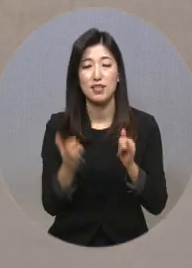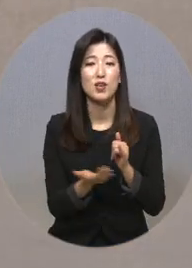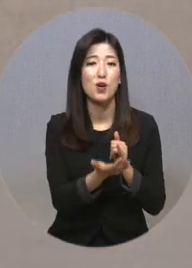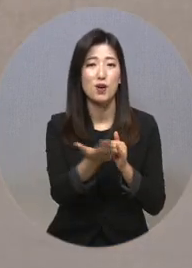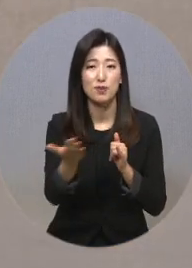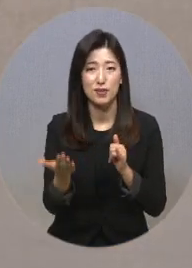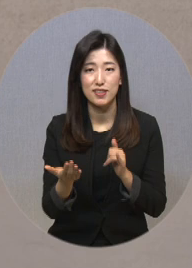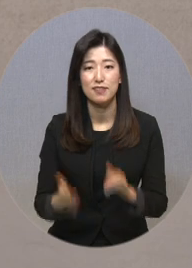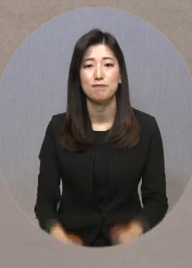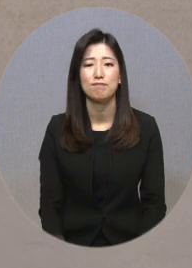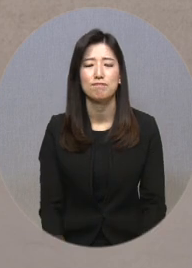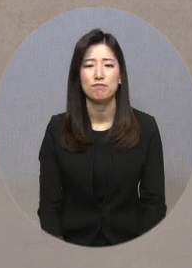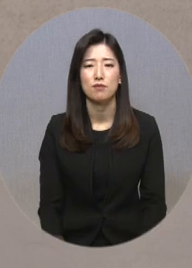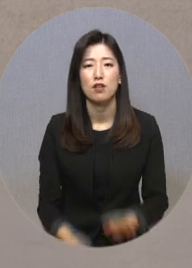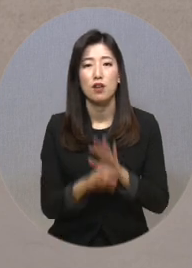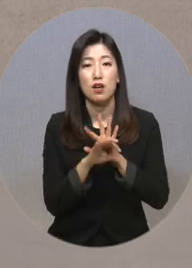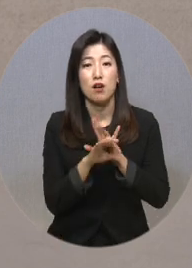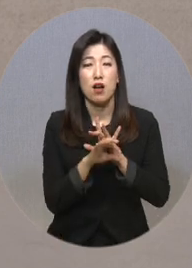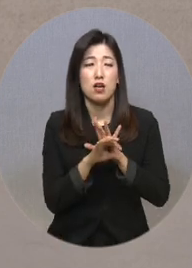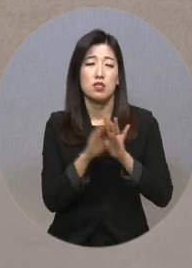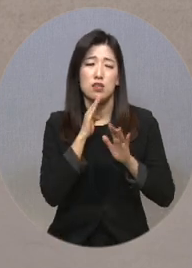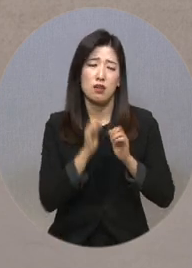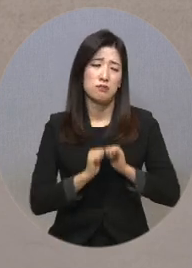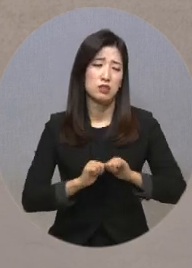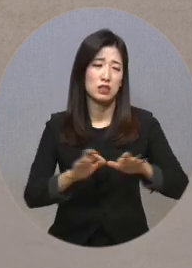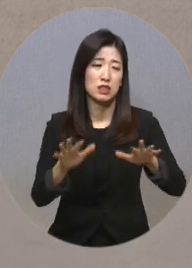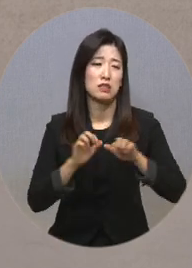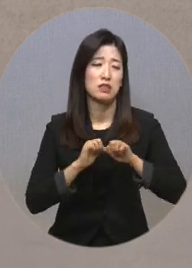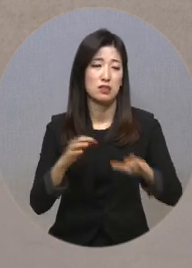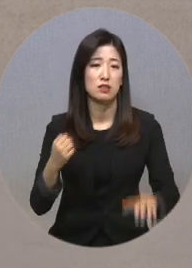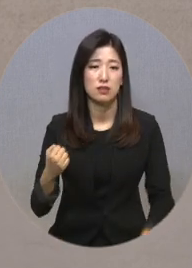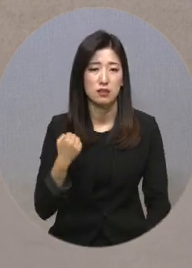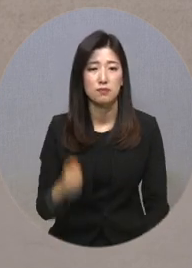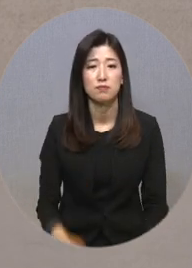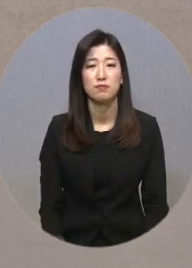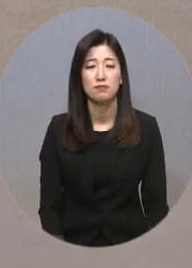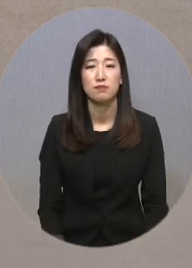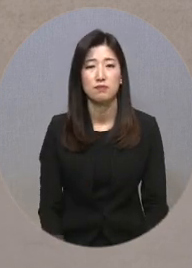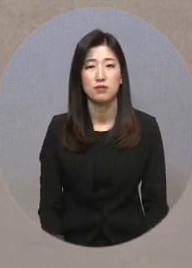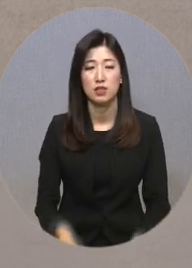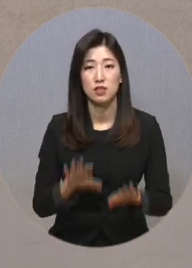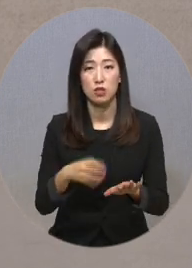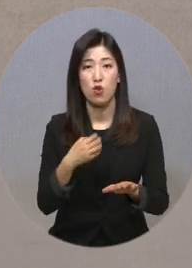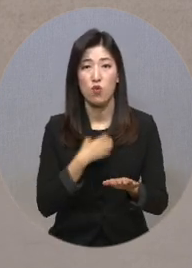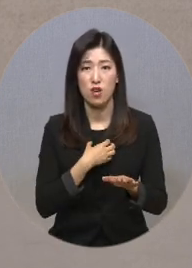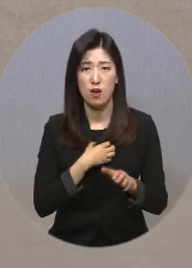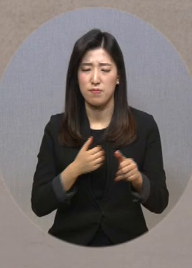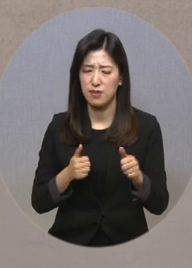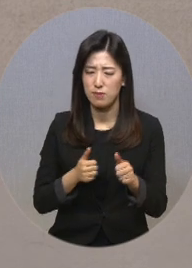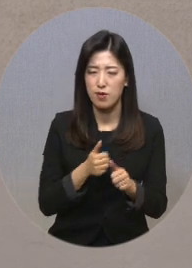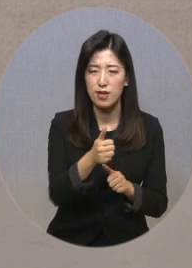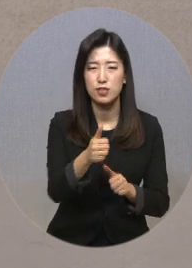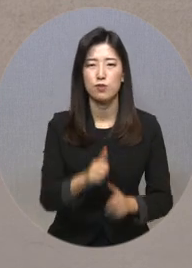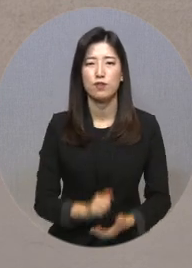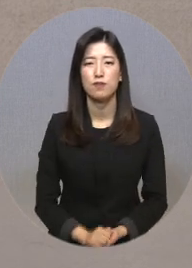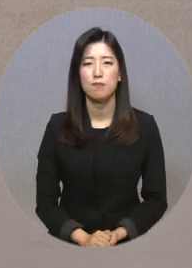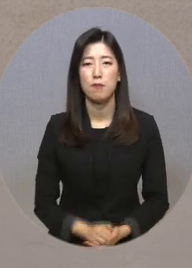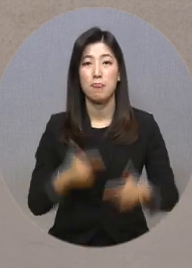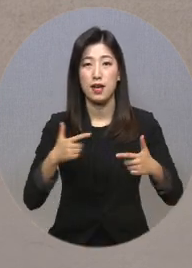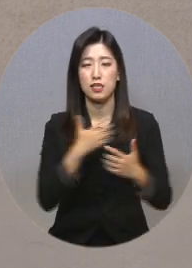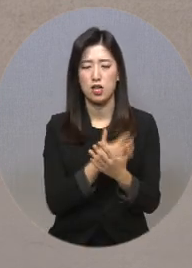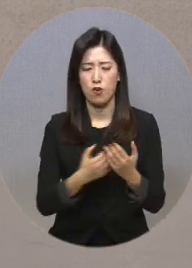여러분, 코로나가 기승을 부립니다. 모쪼록 이 위기를 이겨내시고